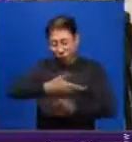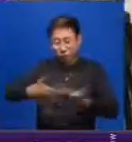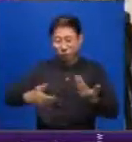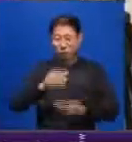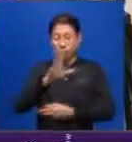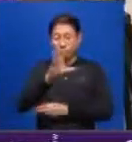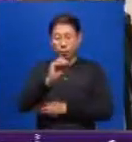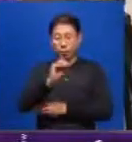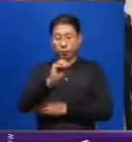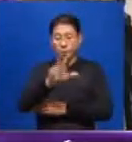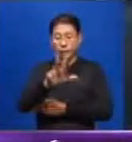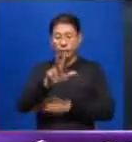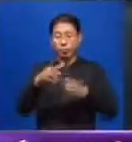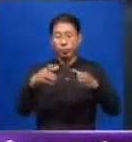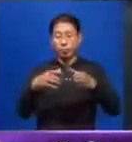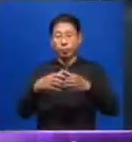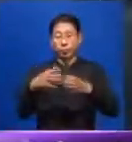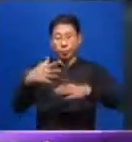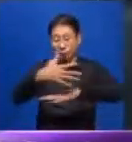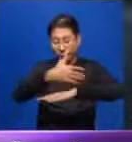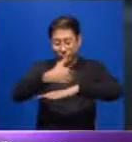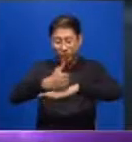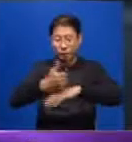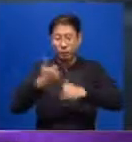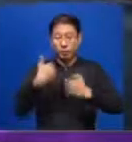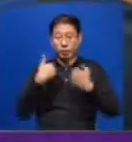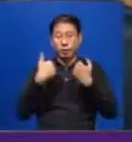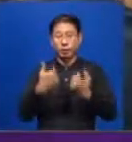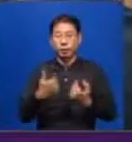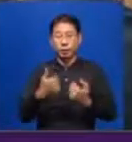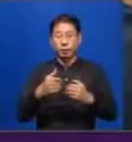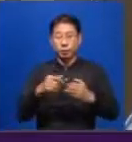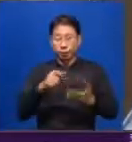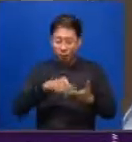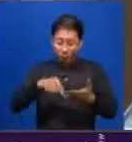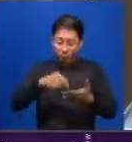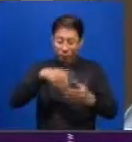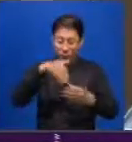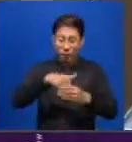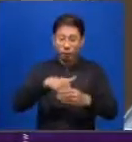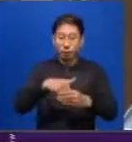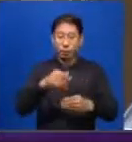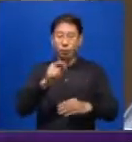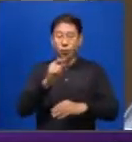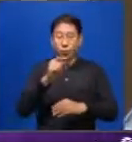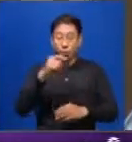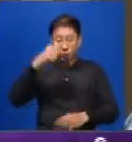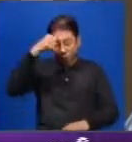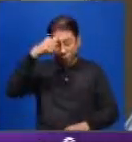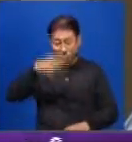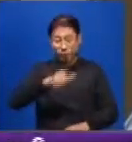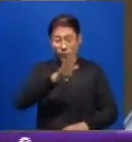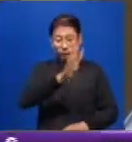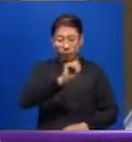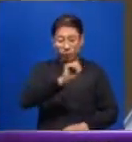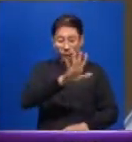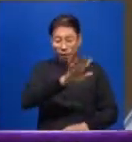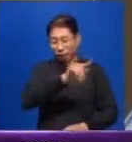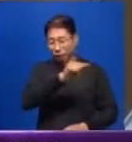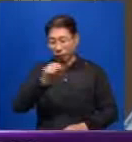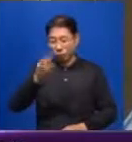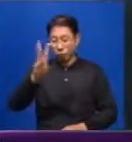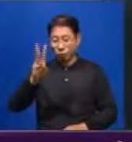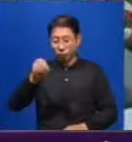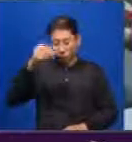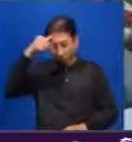53พรรคการเมืองว่าก็ตอนนั้นต้องเร่งจัดให้มีการเลือกตั้งภายในระยะเวลา 45ถึง 60วันค่ะ